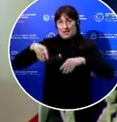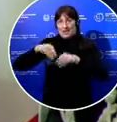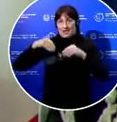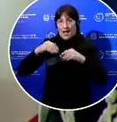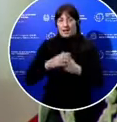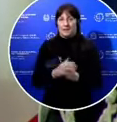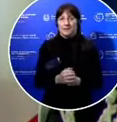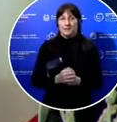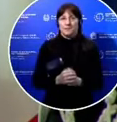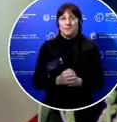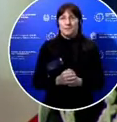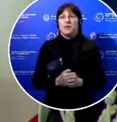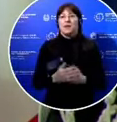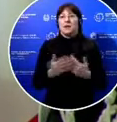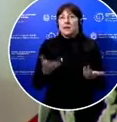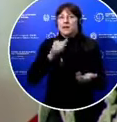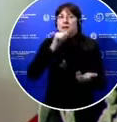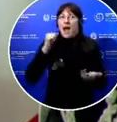Occorre dunque